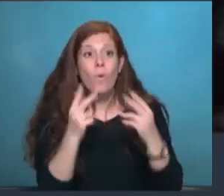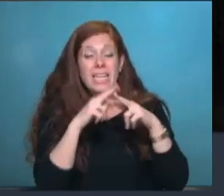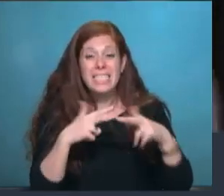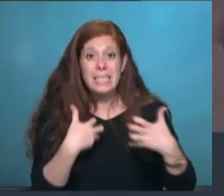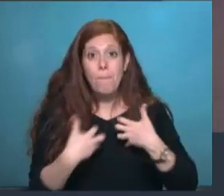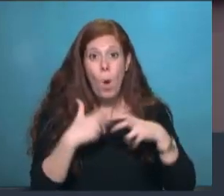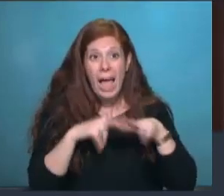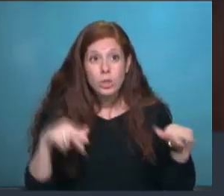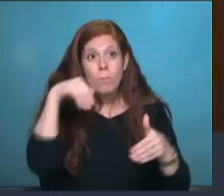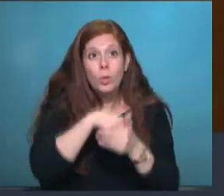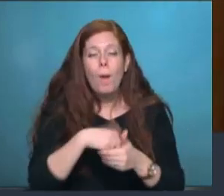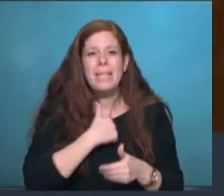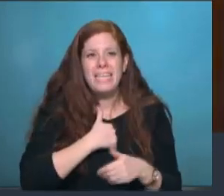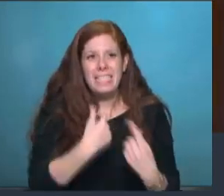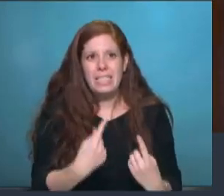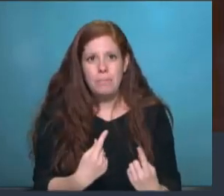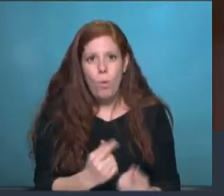בית הכנסת עצמו.